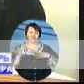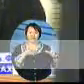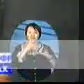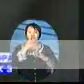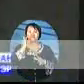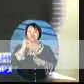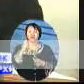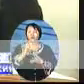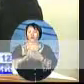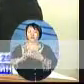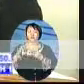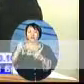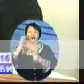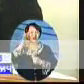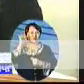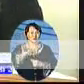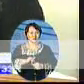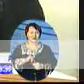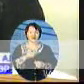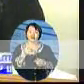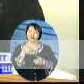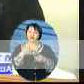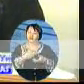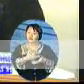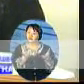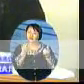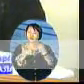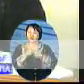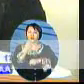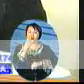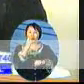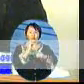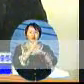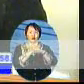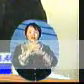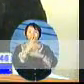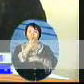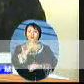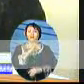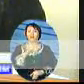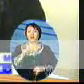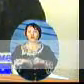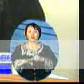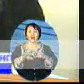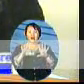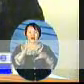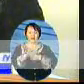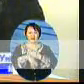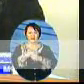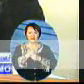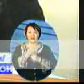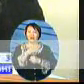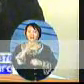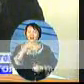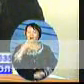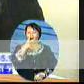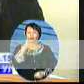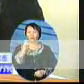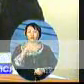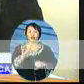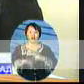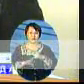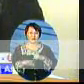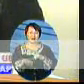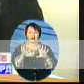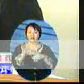За үүнийгээ дагаад нэг хүнд ногдох тамхины хэрэглээ одоо энэ сүүлийн 10 жиллэр ингээд аваад өцгөд сүүлийн 10 жилд нэг